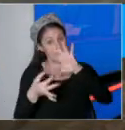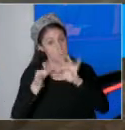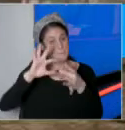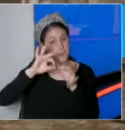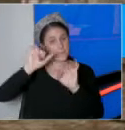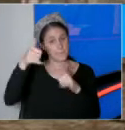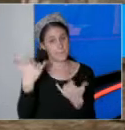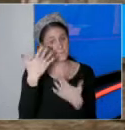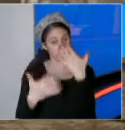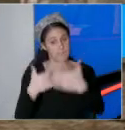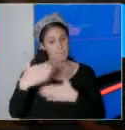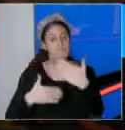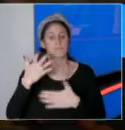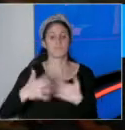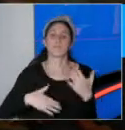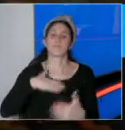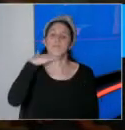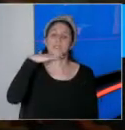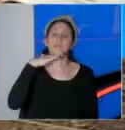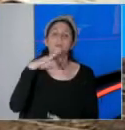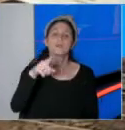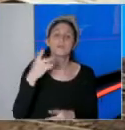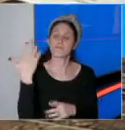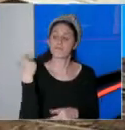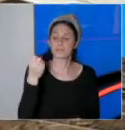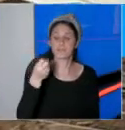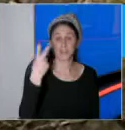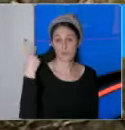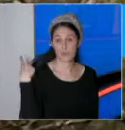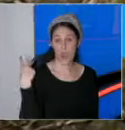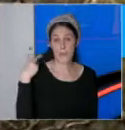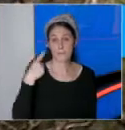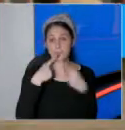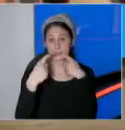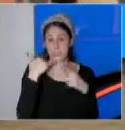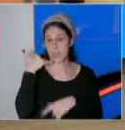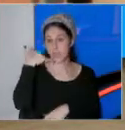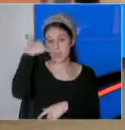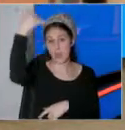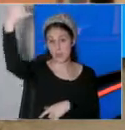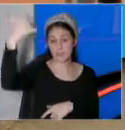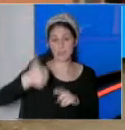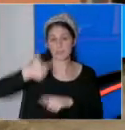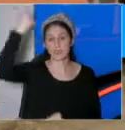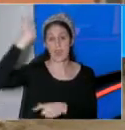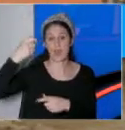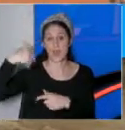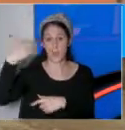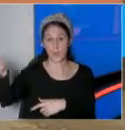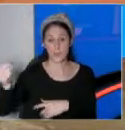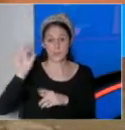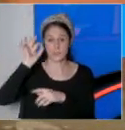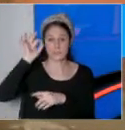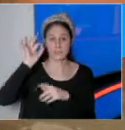והגיעו לכלל מיצוי בכך שלפני כשבועיים הייתה שיחת טלפון בין שר החוץ אשכנזי לשר החוץ דורג'י